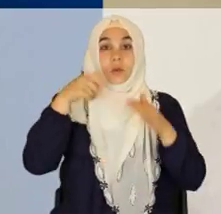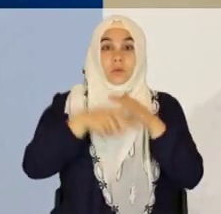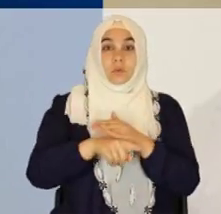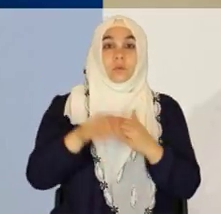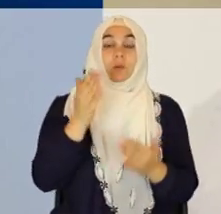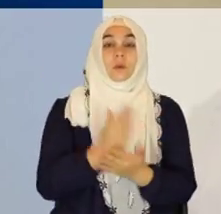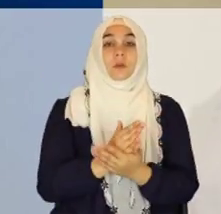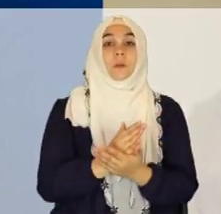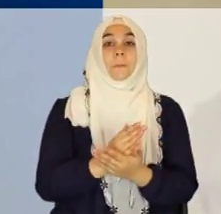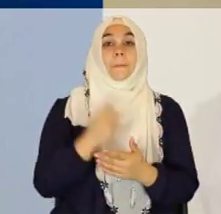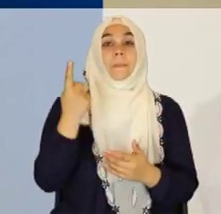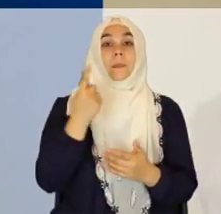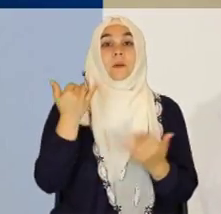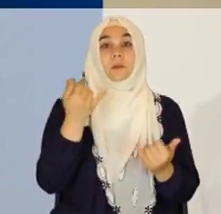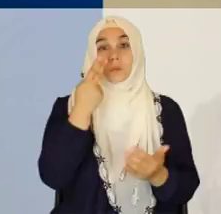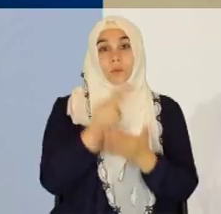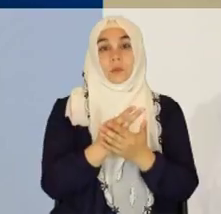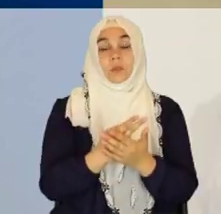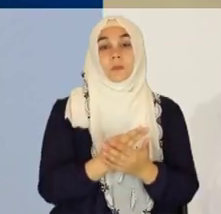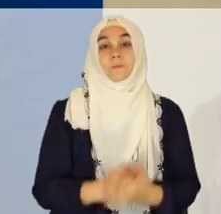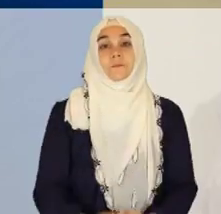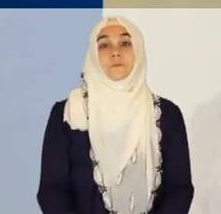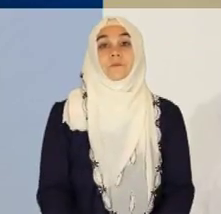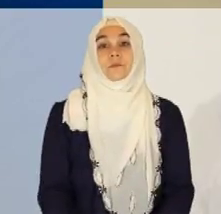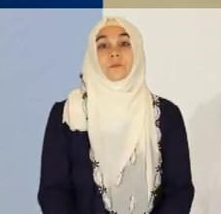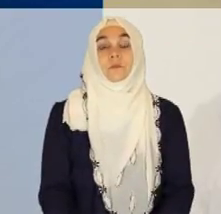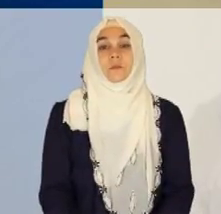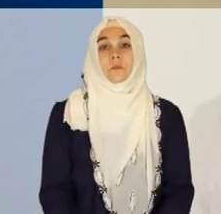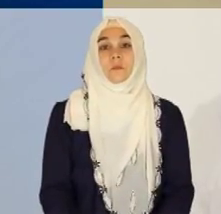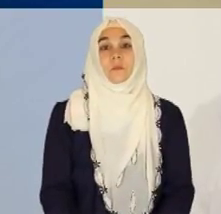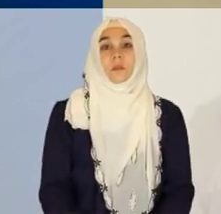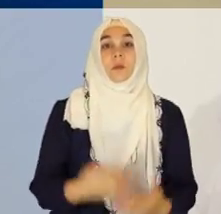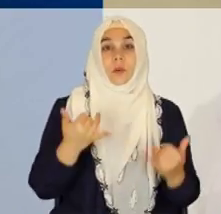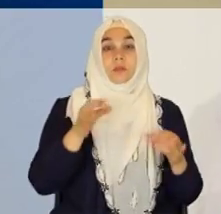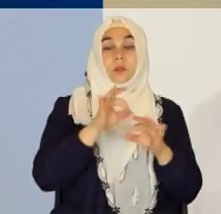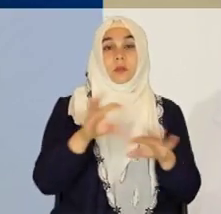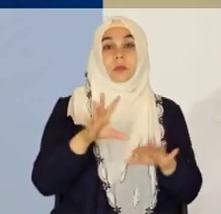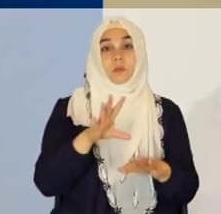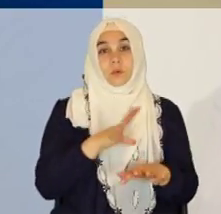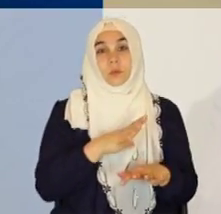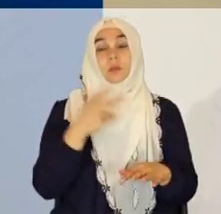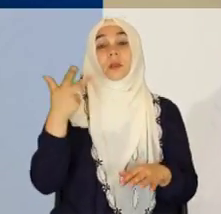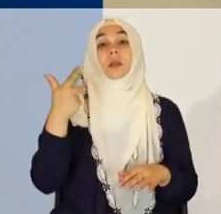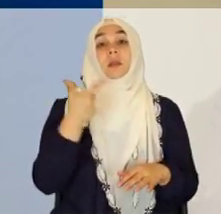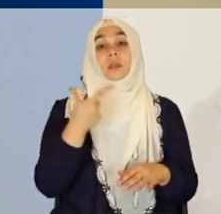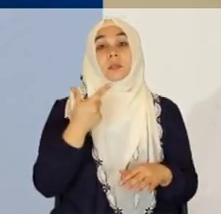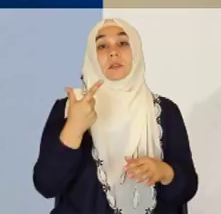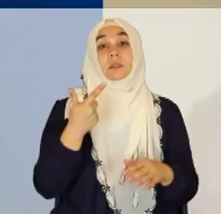ketadi. Bir qismini hozir ko'rdinglar. Bir qismini hozir men aytib berdim. Ikkinchi